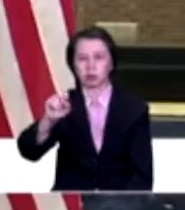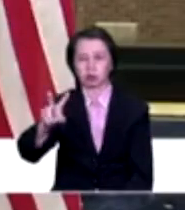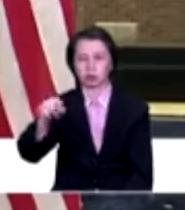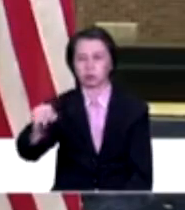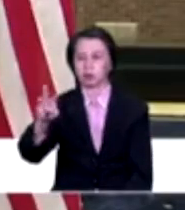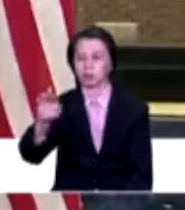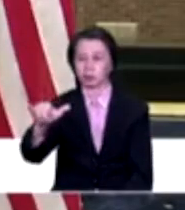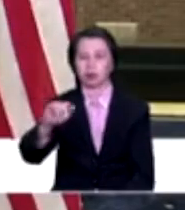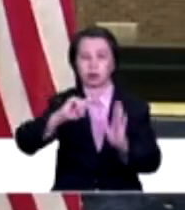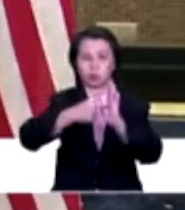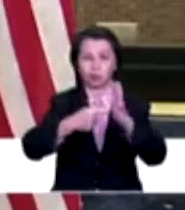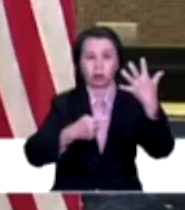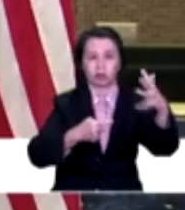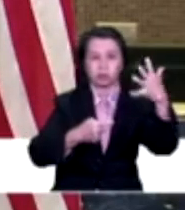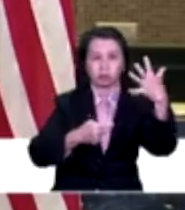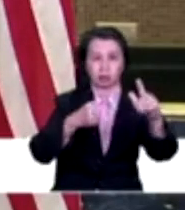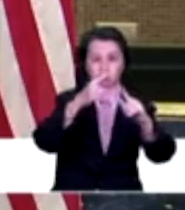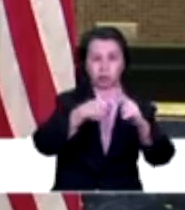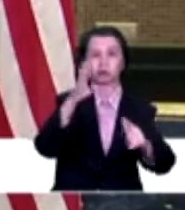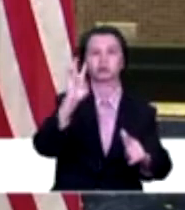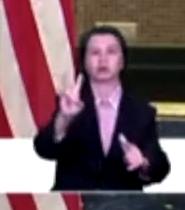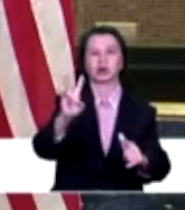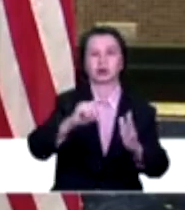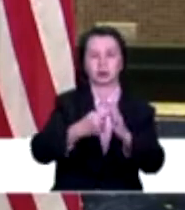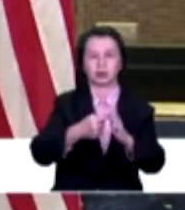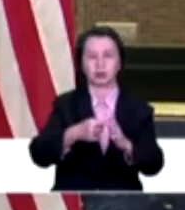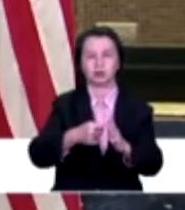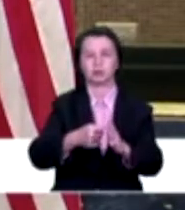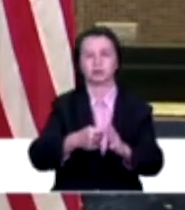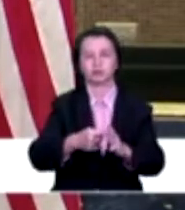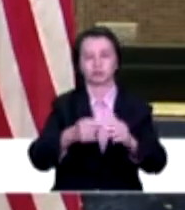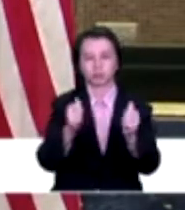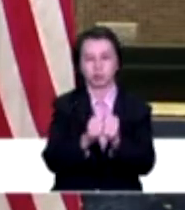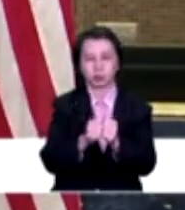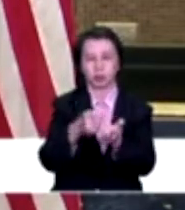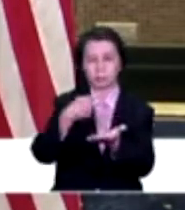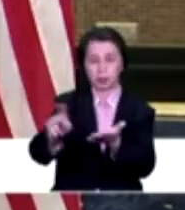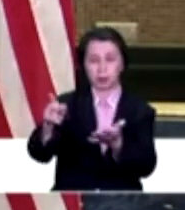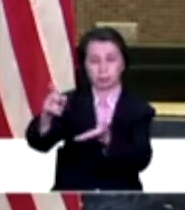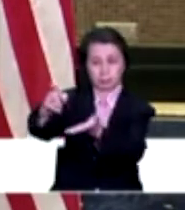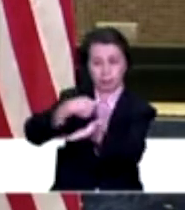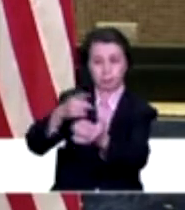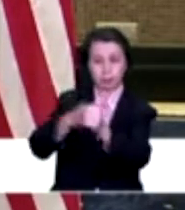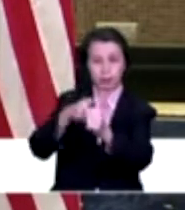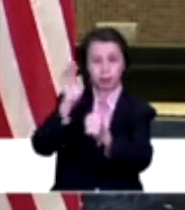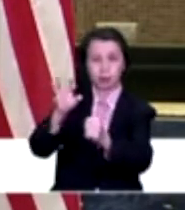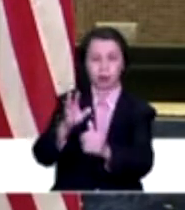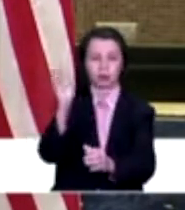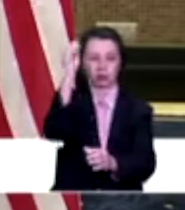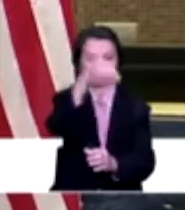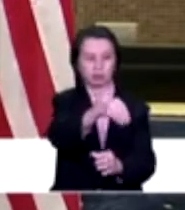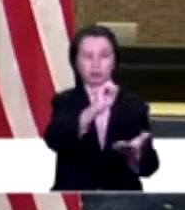iCitra.kwsp.gov.my mulai 15 Julai 2021 dengan pembayaran pertama dijangka akan